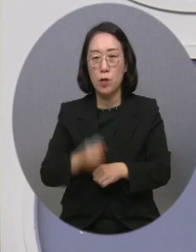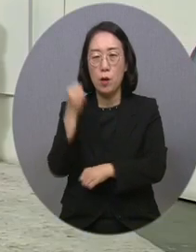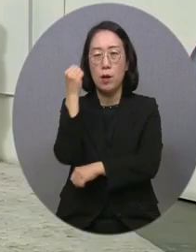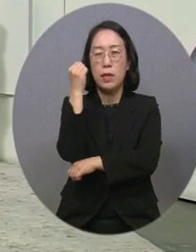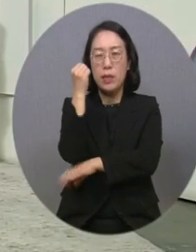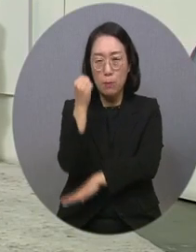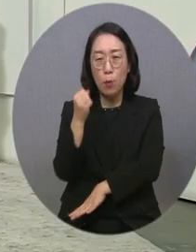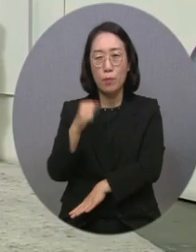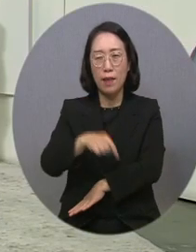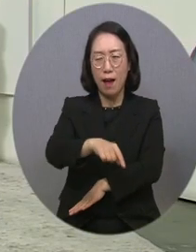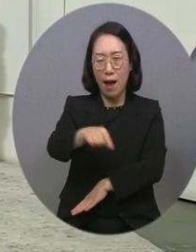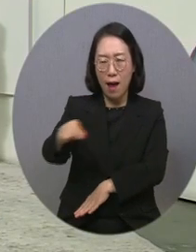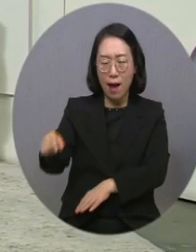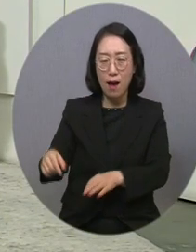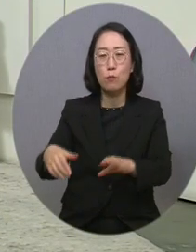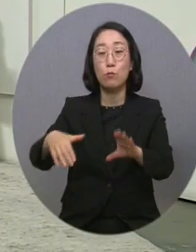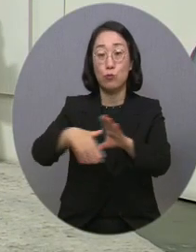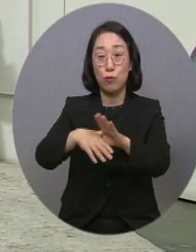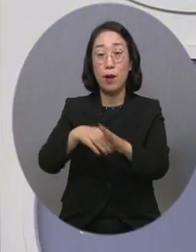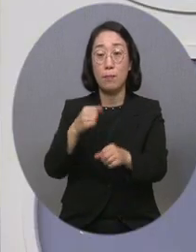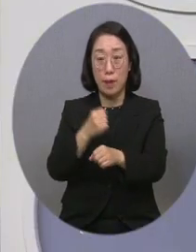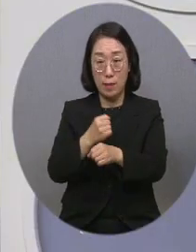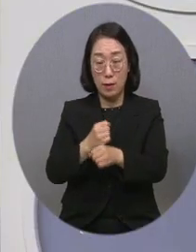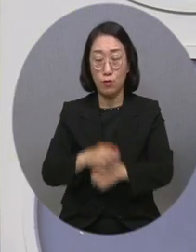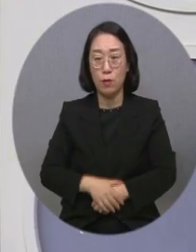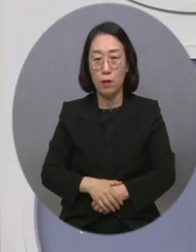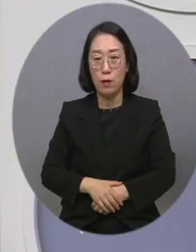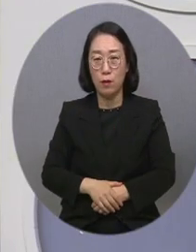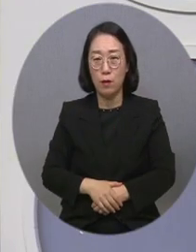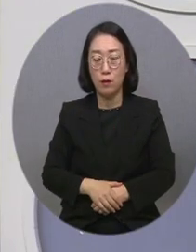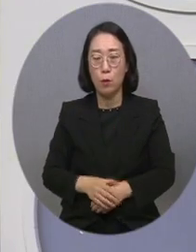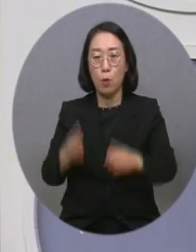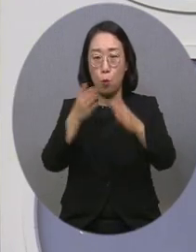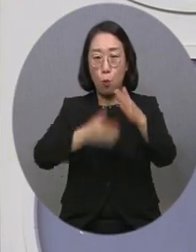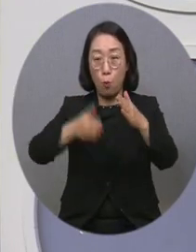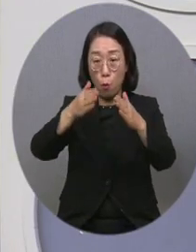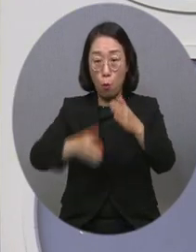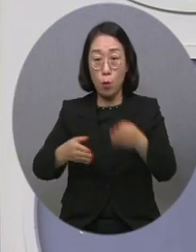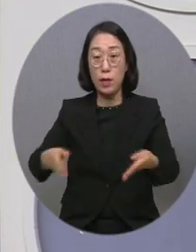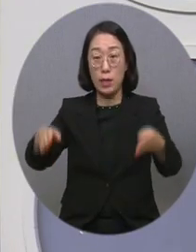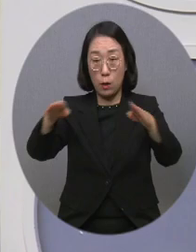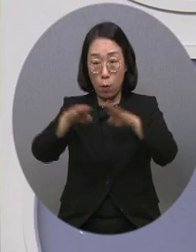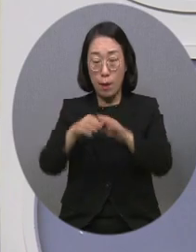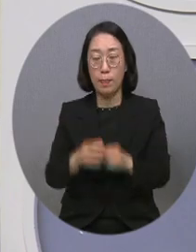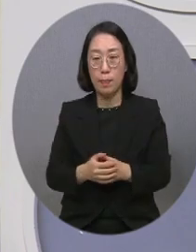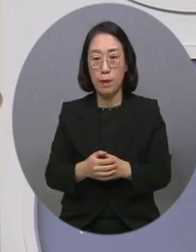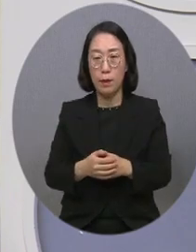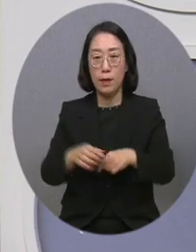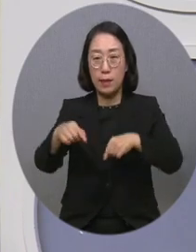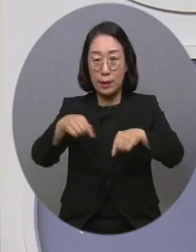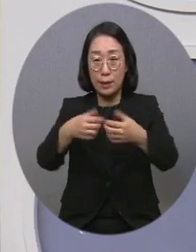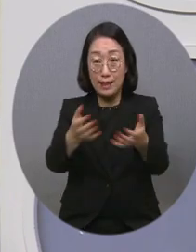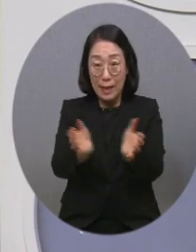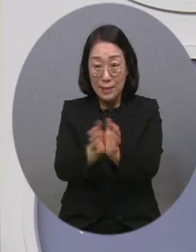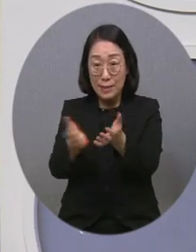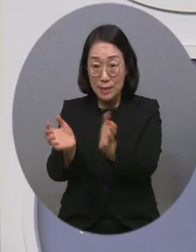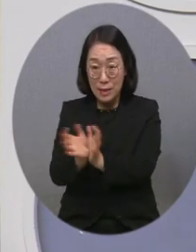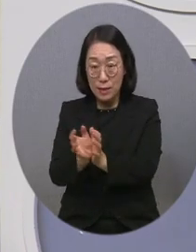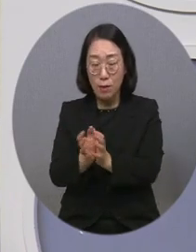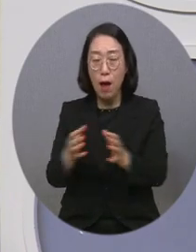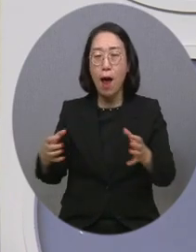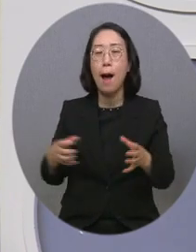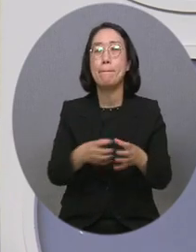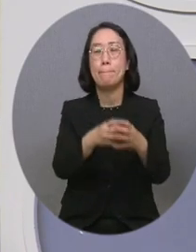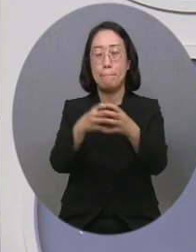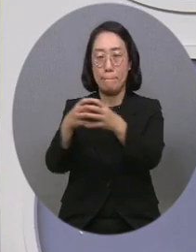기부 문화를 만들어준다거나 그다음에 이제 뭐 공공기관이나 지방자치단체 이 모두가 다 함께